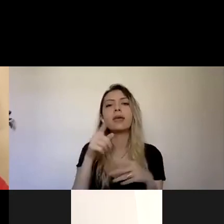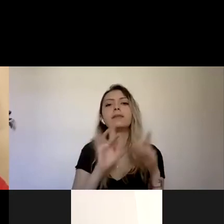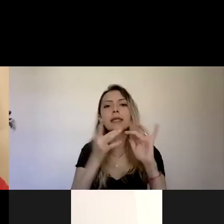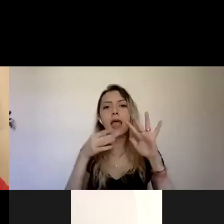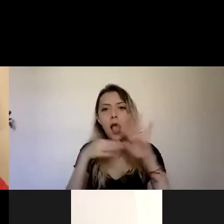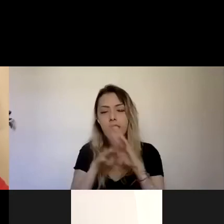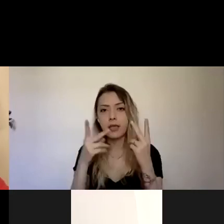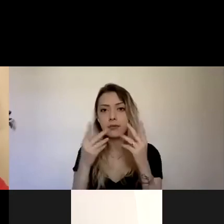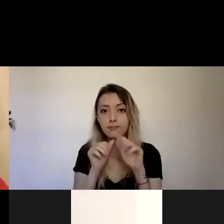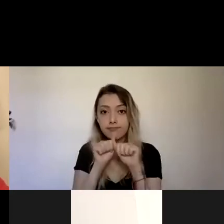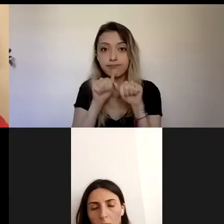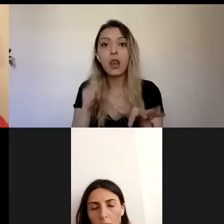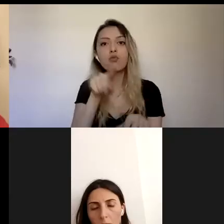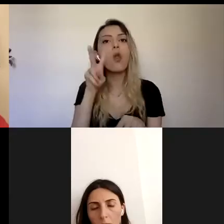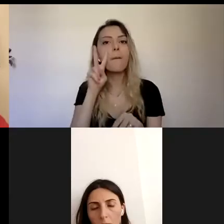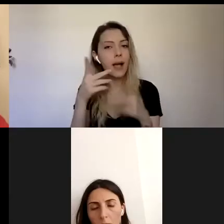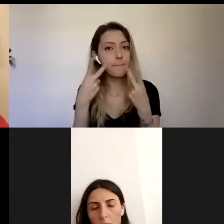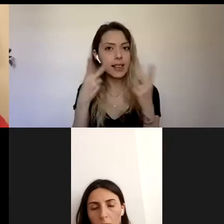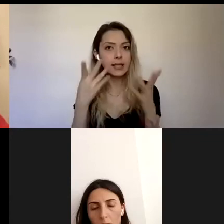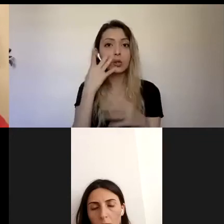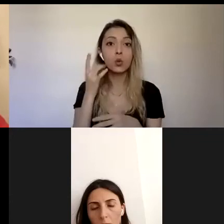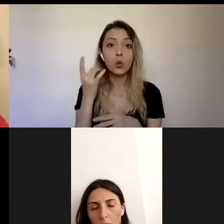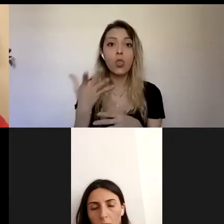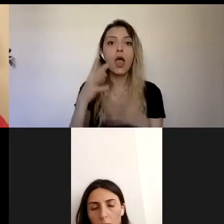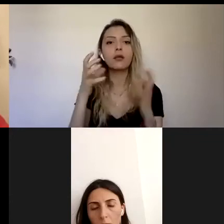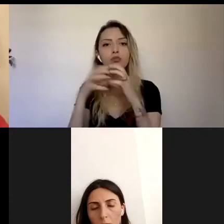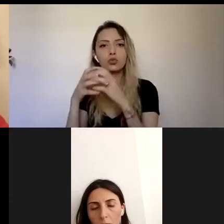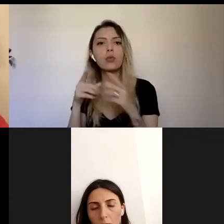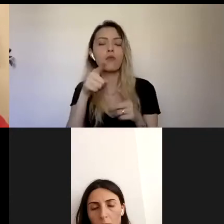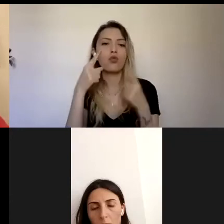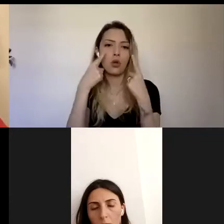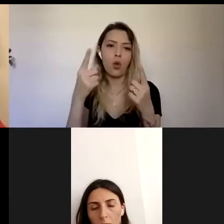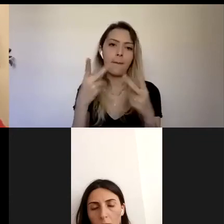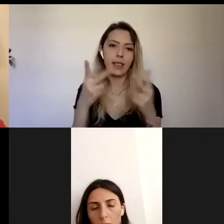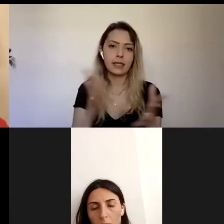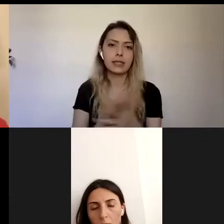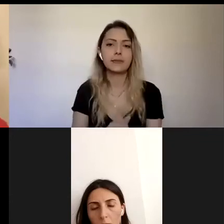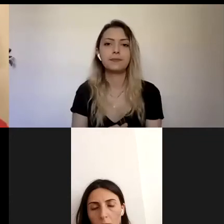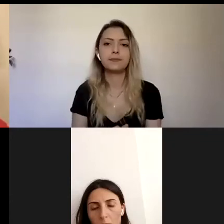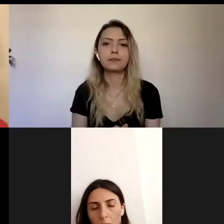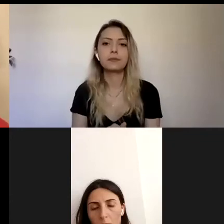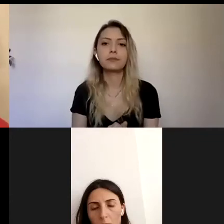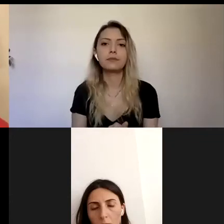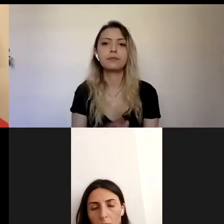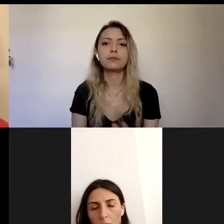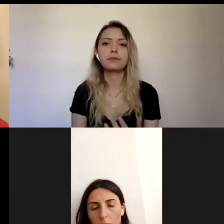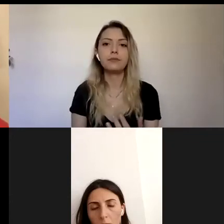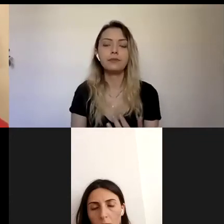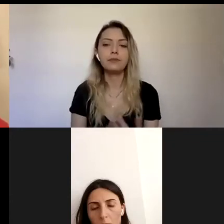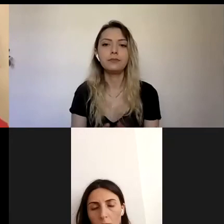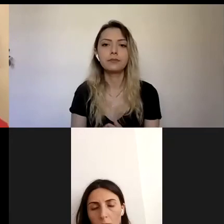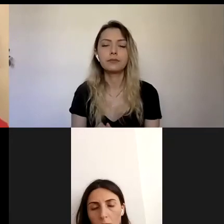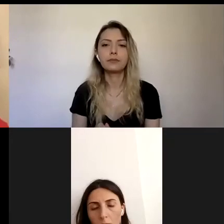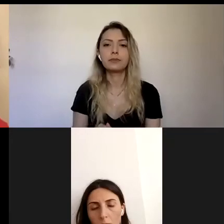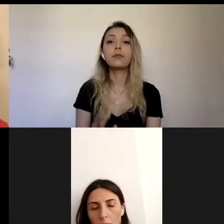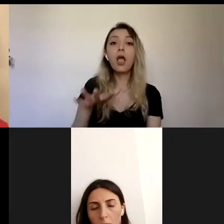Bir katılımcımız diyor ki, bu arada land toprak meselesi için bir hatırlatma gelmiş. Land grabbing,